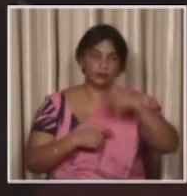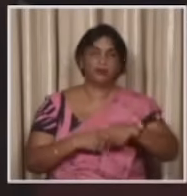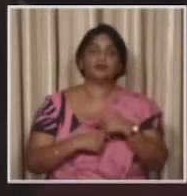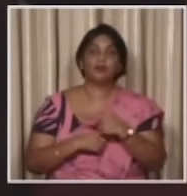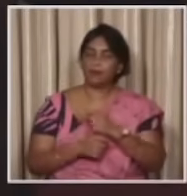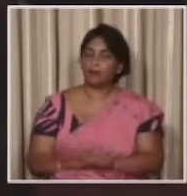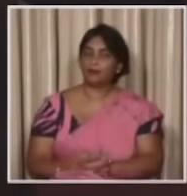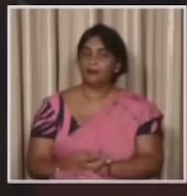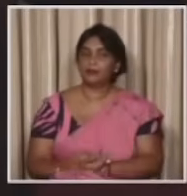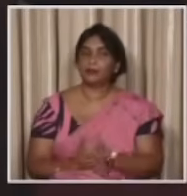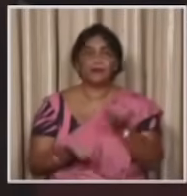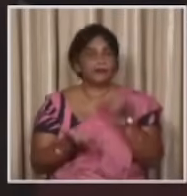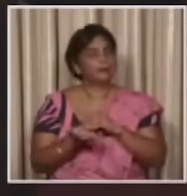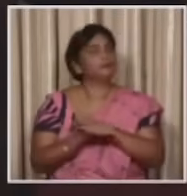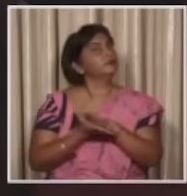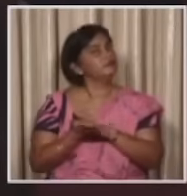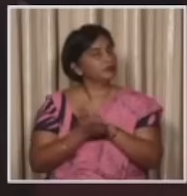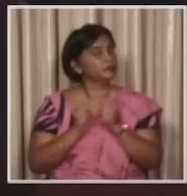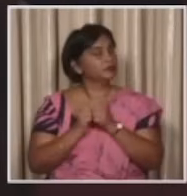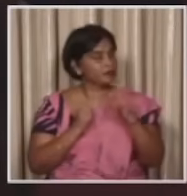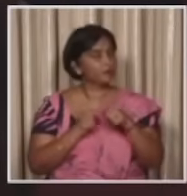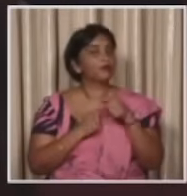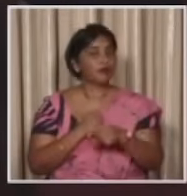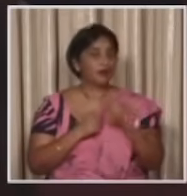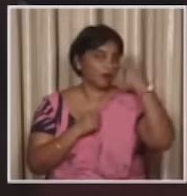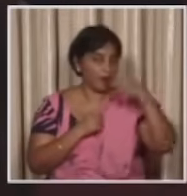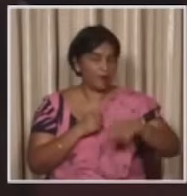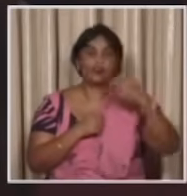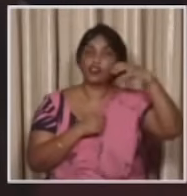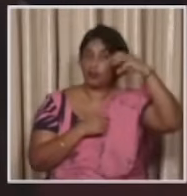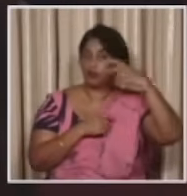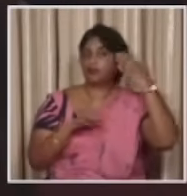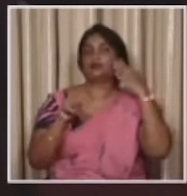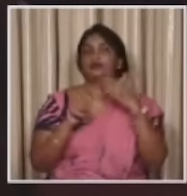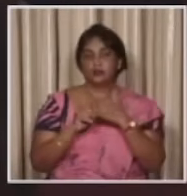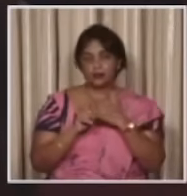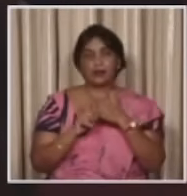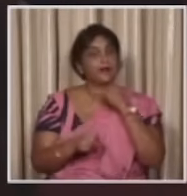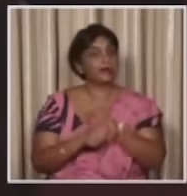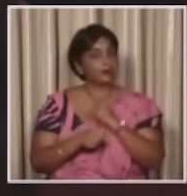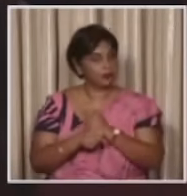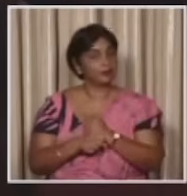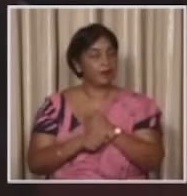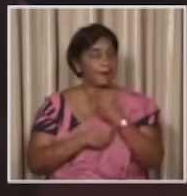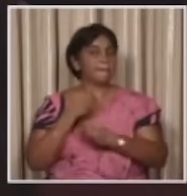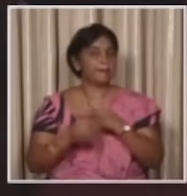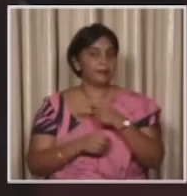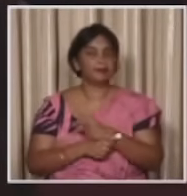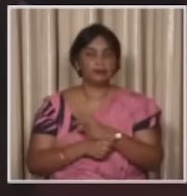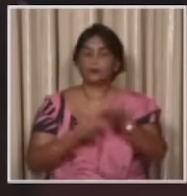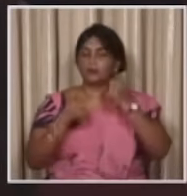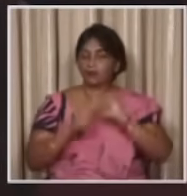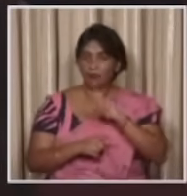SOEs. ඒ කියන්නේ ප්‍රතිසංස්කරණය කරන්න මේ බලශක්ති සහ විදුලි බල ක්ෂේත්‍රයේ තියෙන රාජ්‍ය ව්‍යාපාර. ඊළඟට